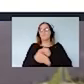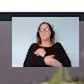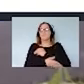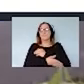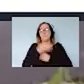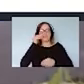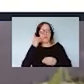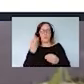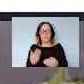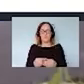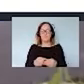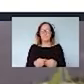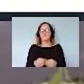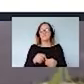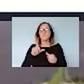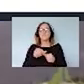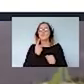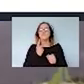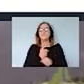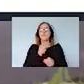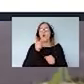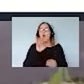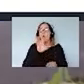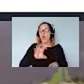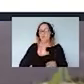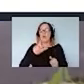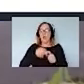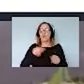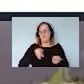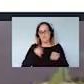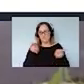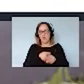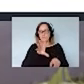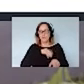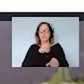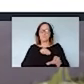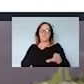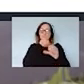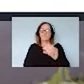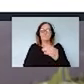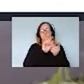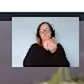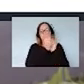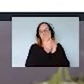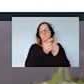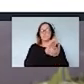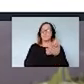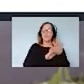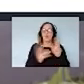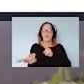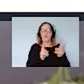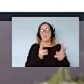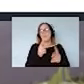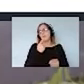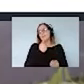To znaczy, że nie tylko coś oglądam, ale realnie ja też mogę na przykład chociażby do tego materiału zrobić tłumaczenie na